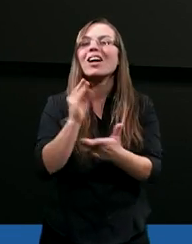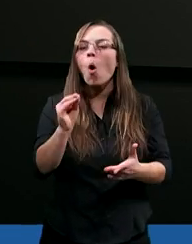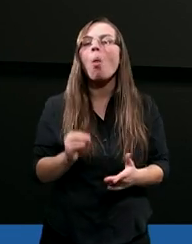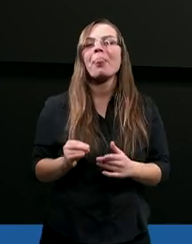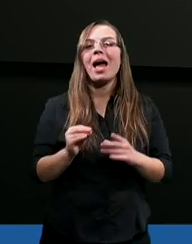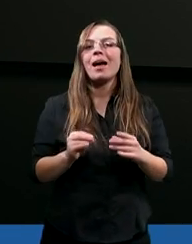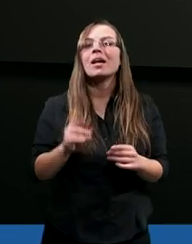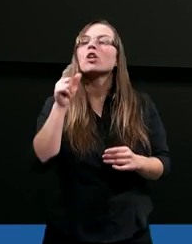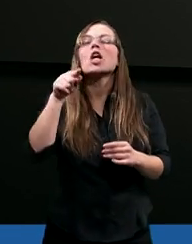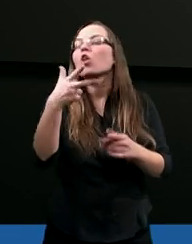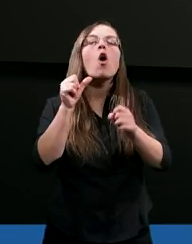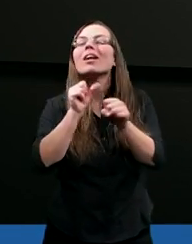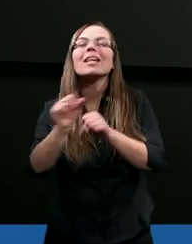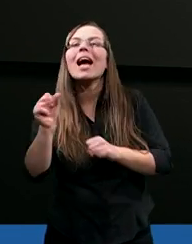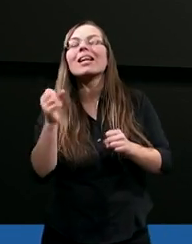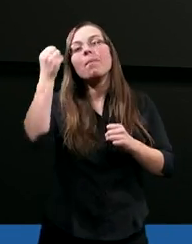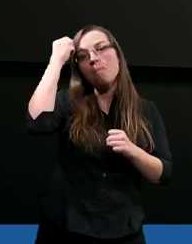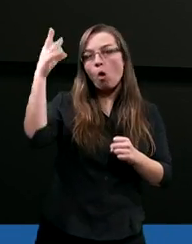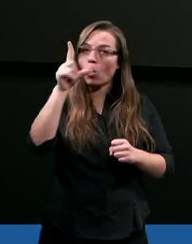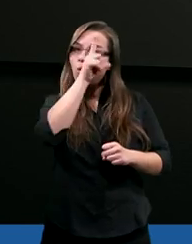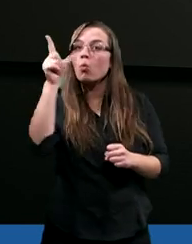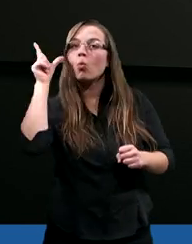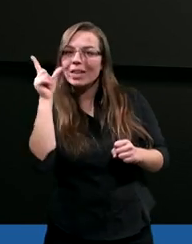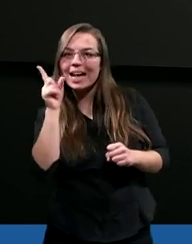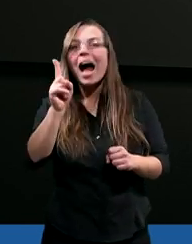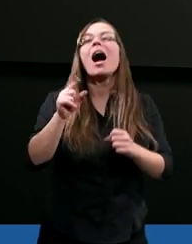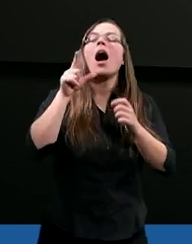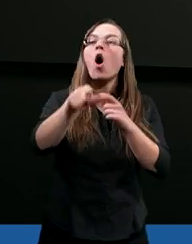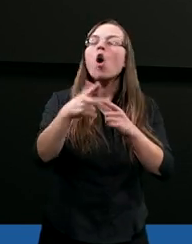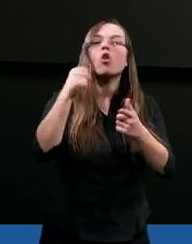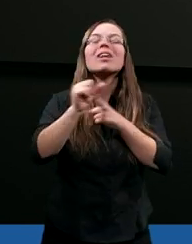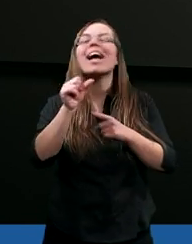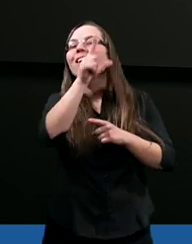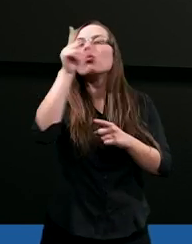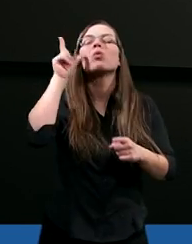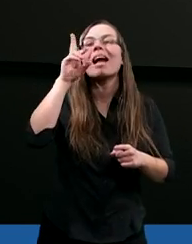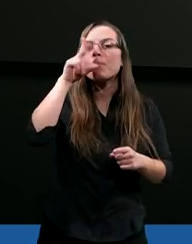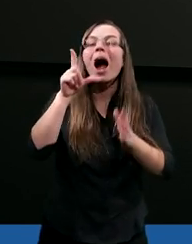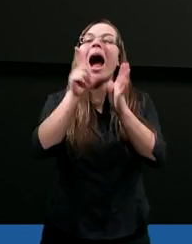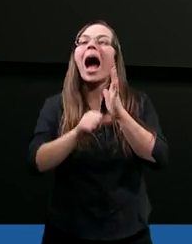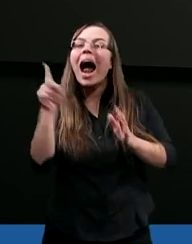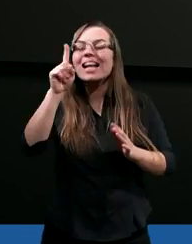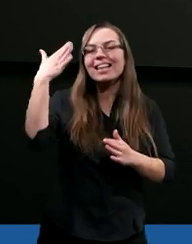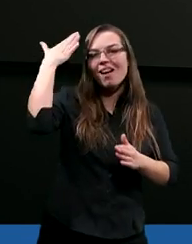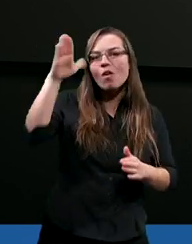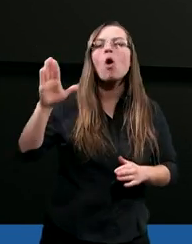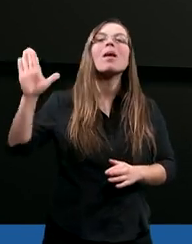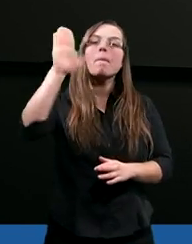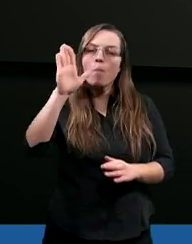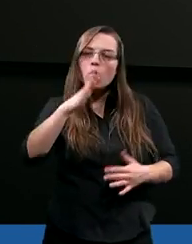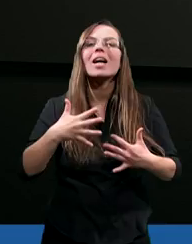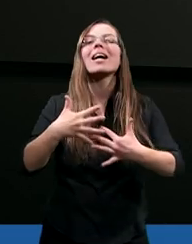dlatego że to nie jest mądrość ludzka, to nie myślenie ludzkie, ale z woli Bożej